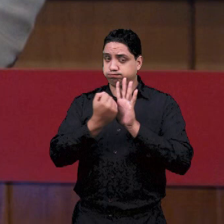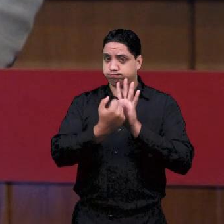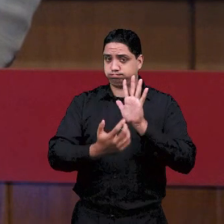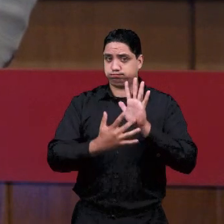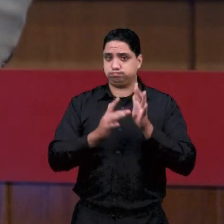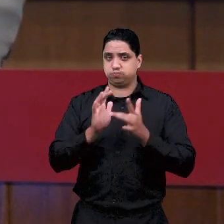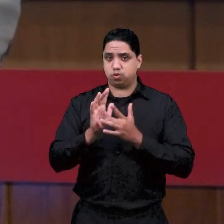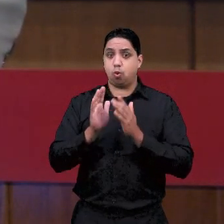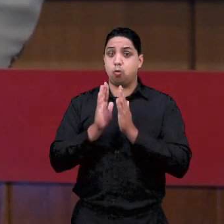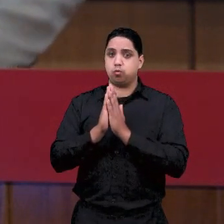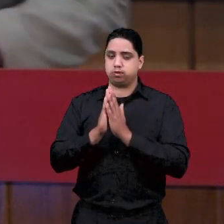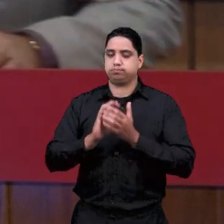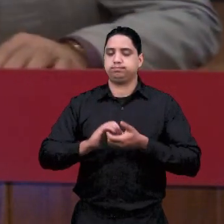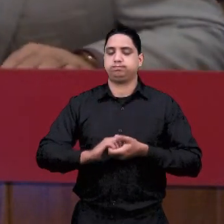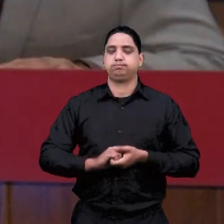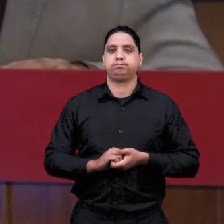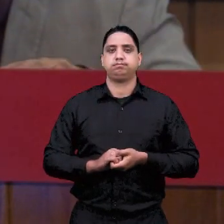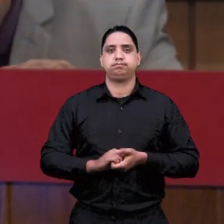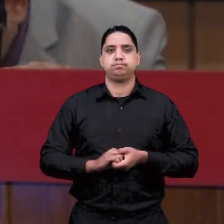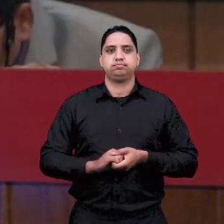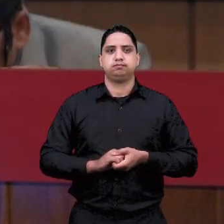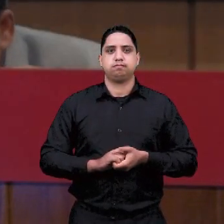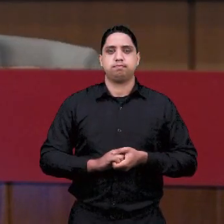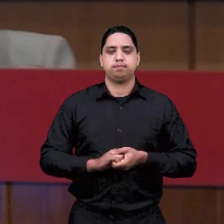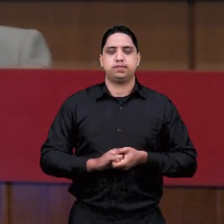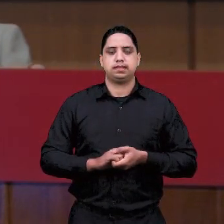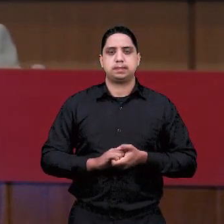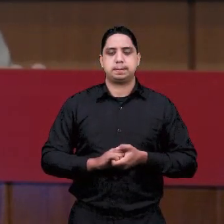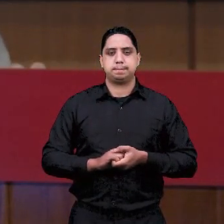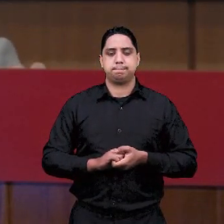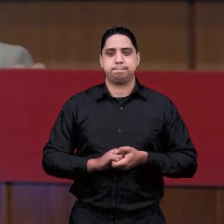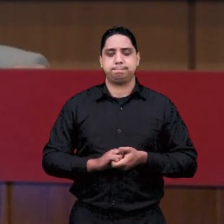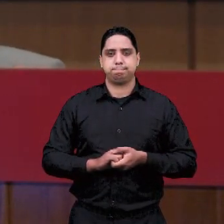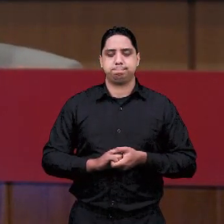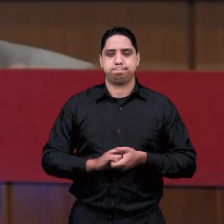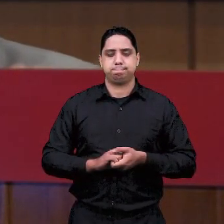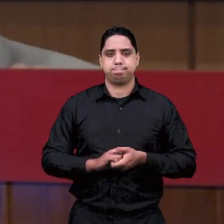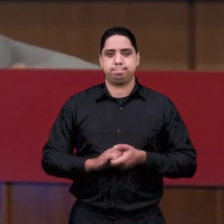prière par le sang de Jésus.